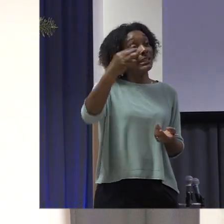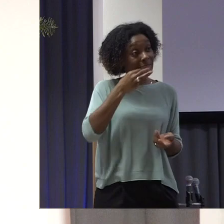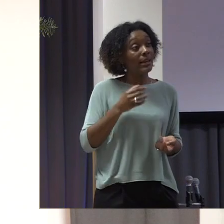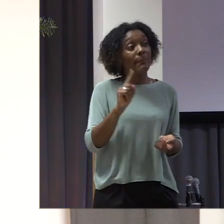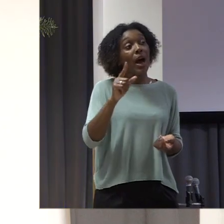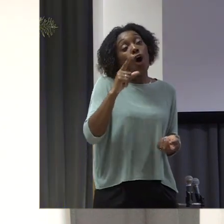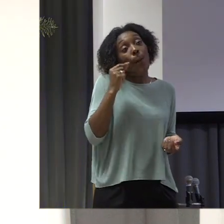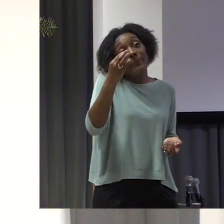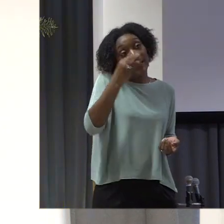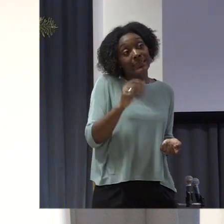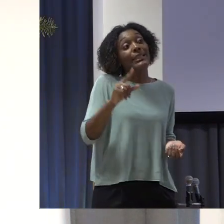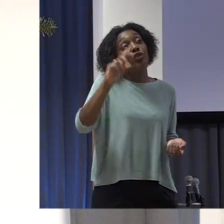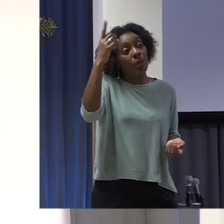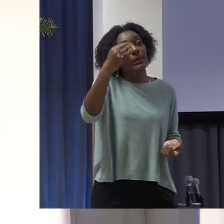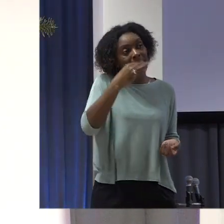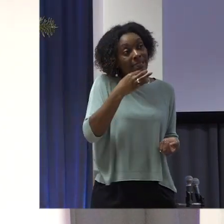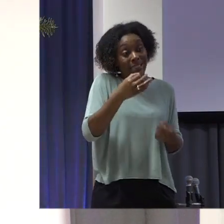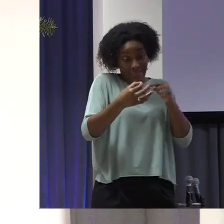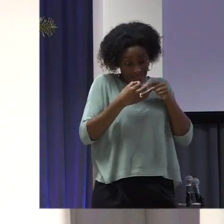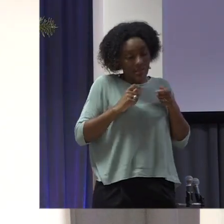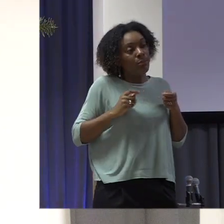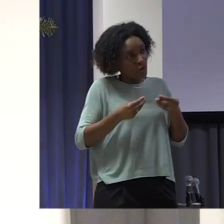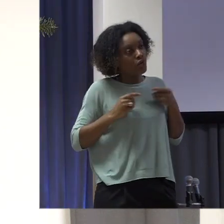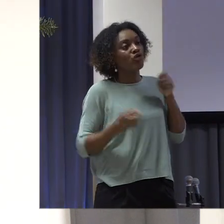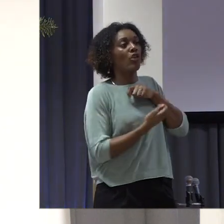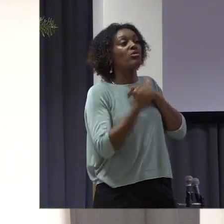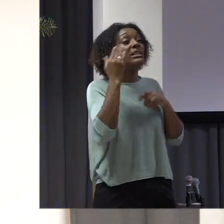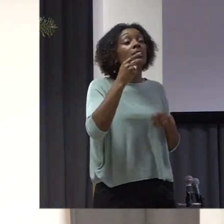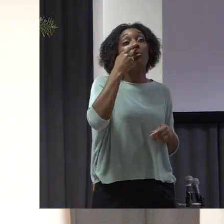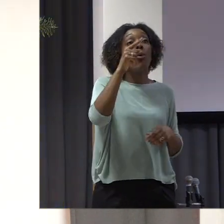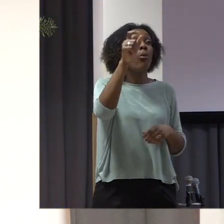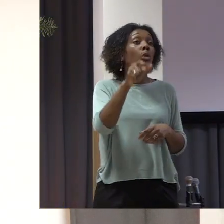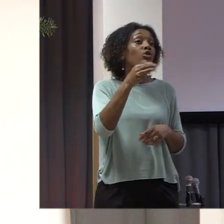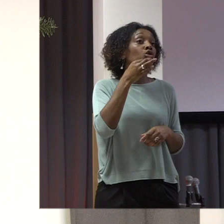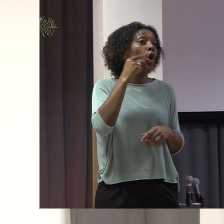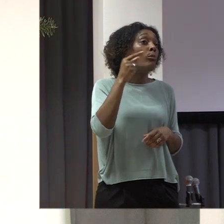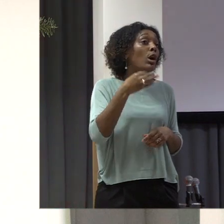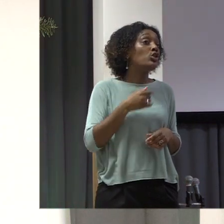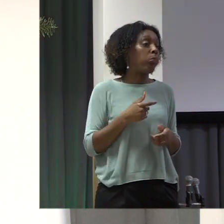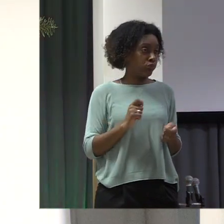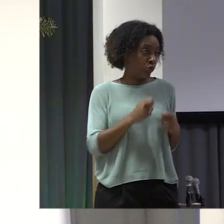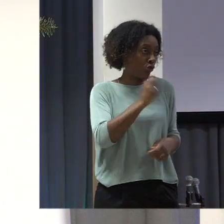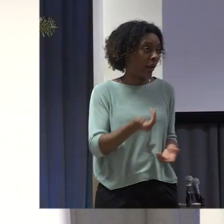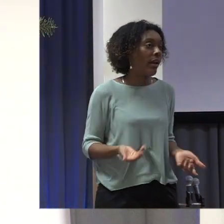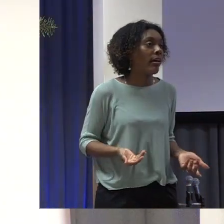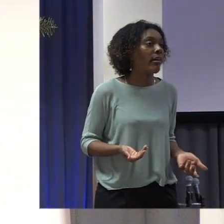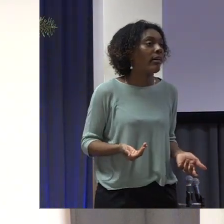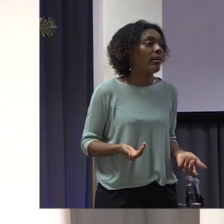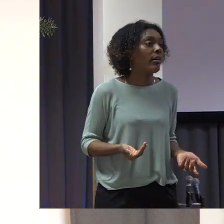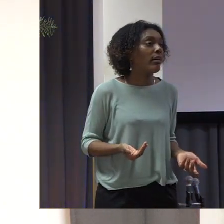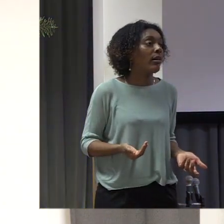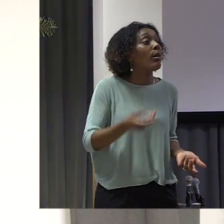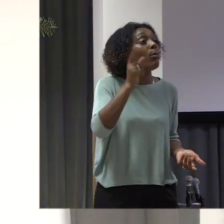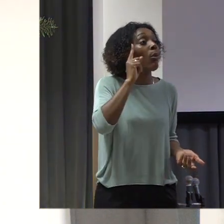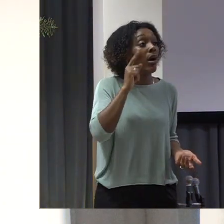cherche à argumenter, mais ils ont compris le poids, ils ont compris